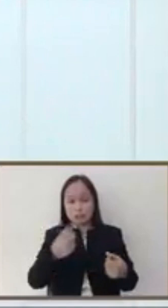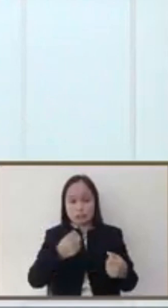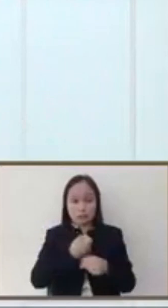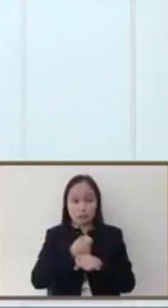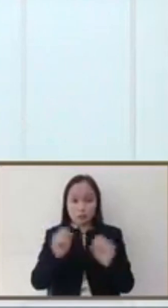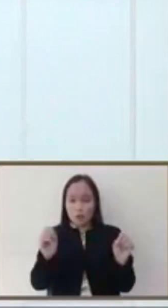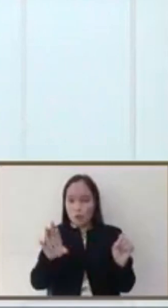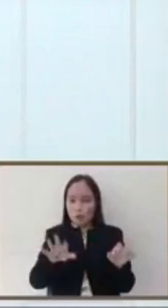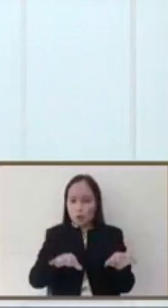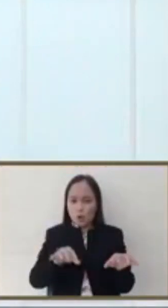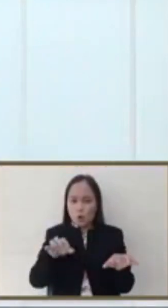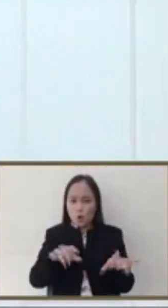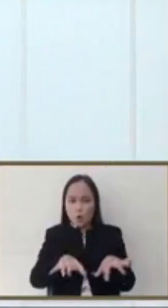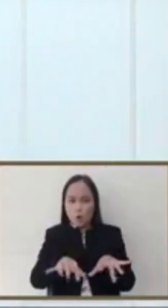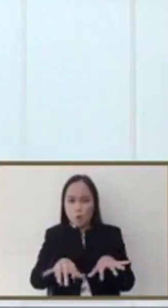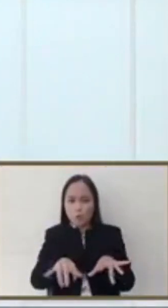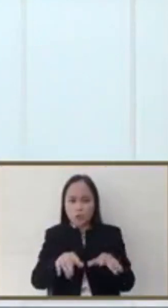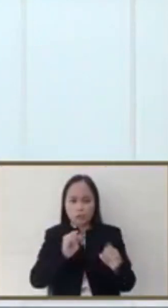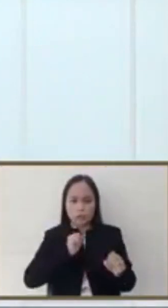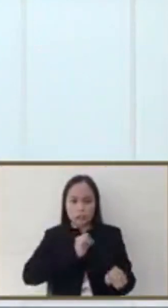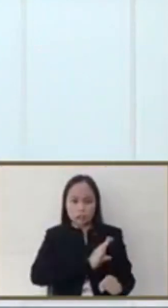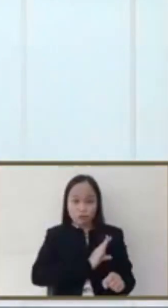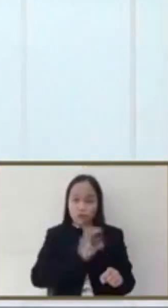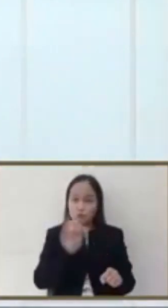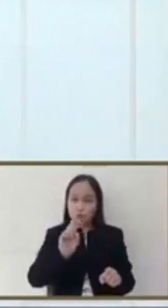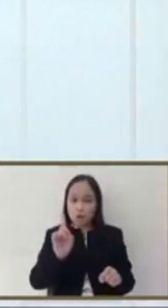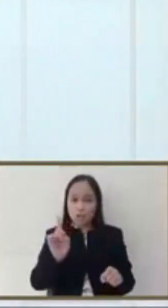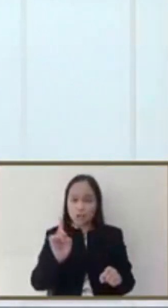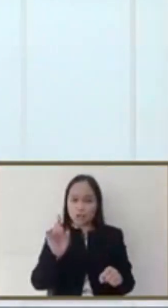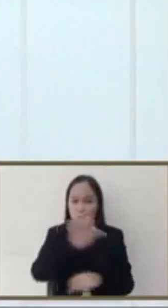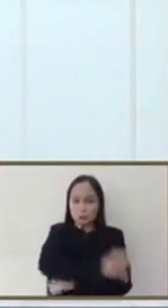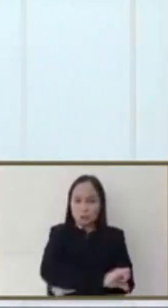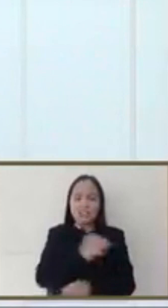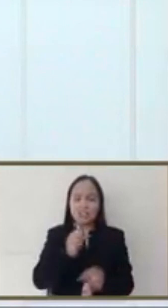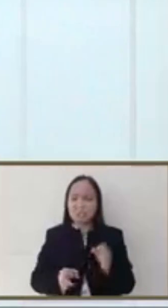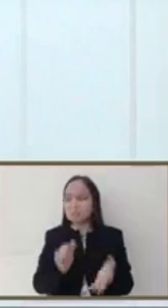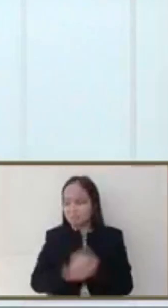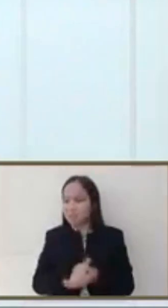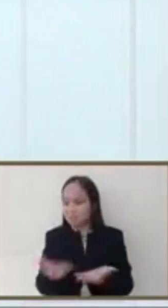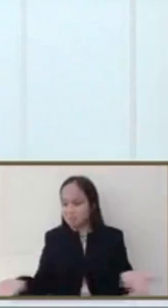kayo mga operators ng computer natin, ang kalugihan nyo ay pagkahanggan dyan na lamang kayo.